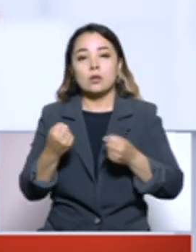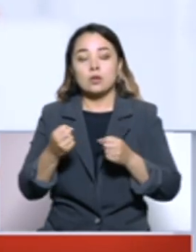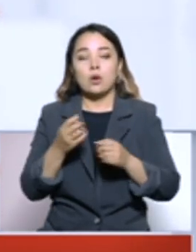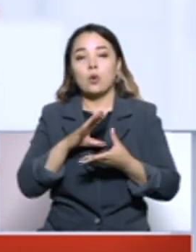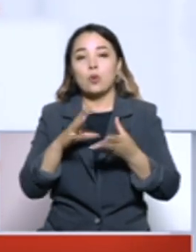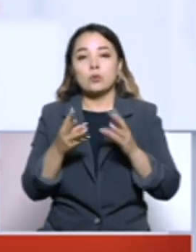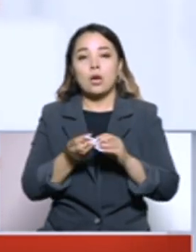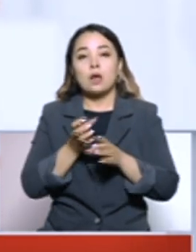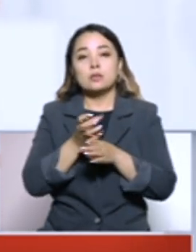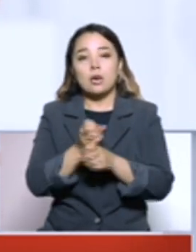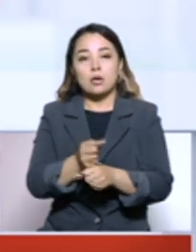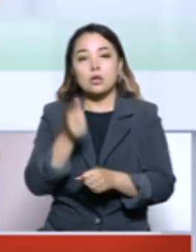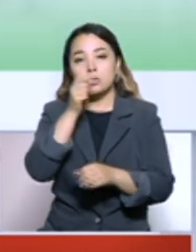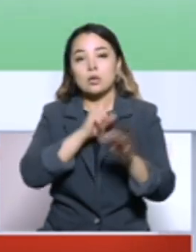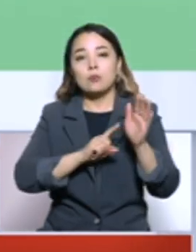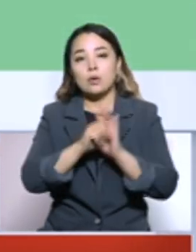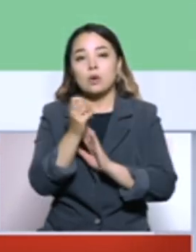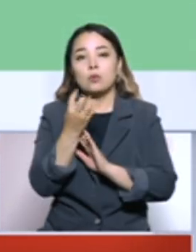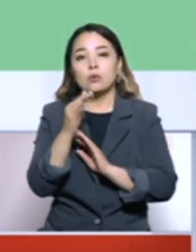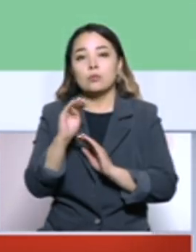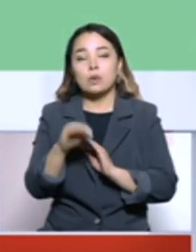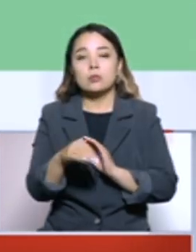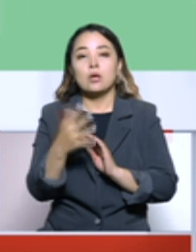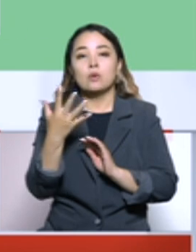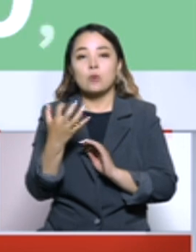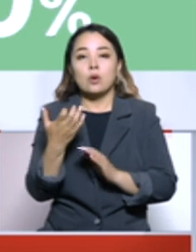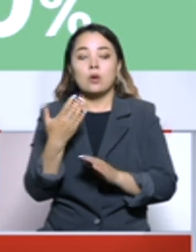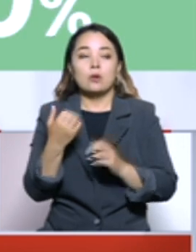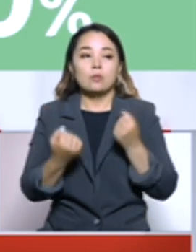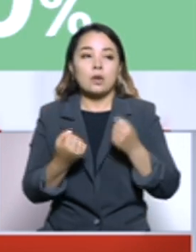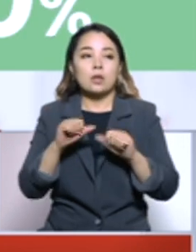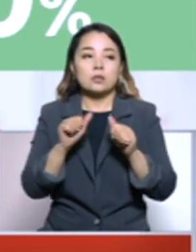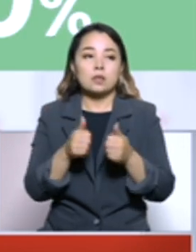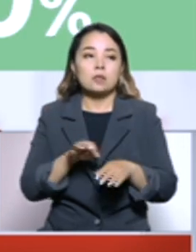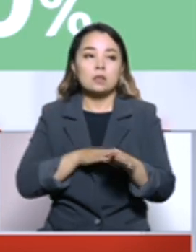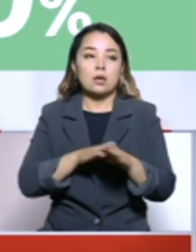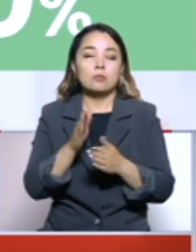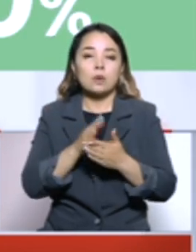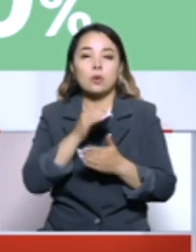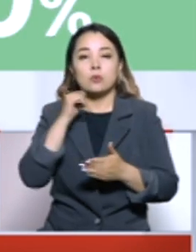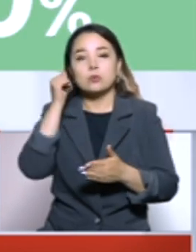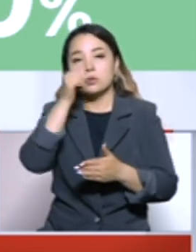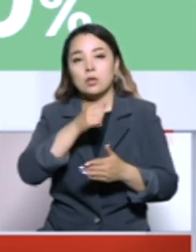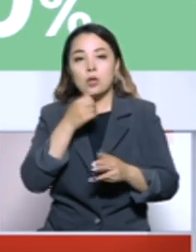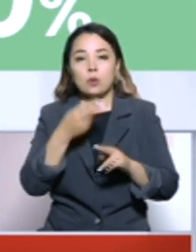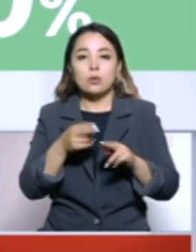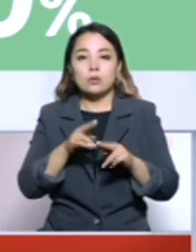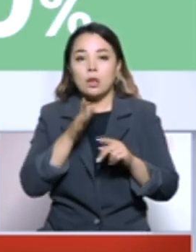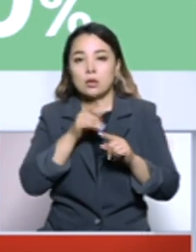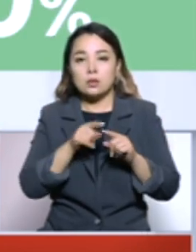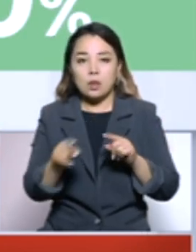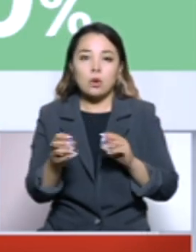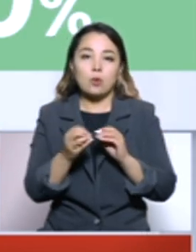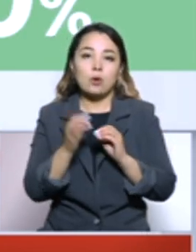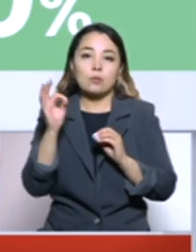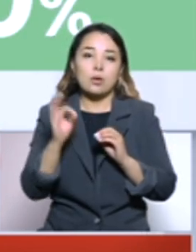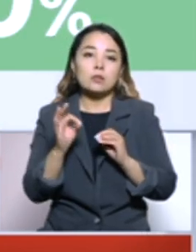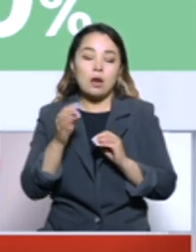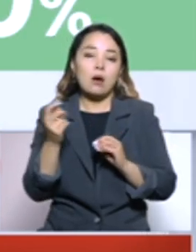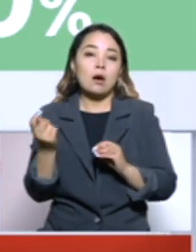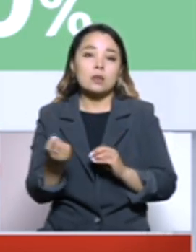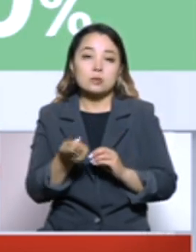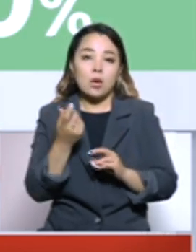азайған. Мәселен, жыл басынан бері 14500 автонесие рәсімделді. Бұл өткен жылдың осы кезімен салыстырғанда 10%